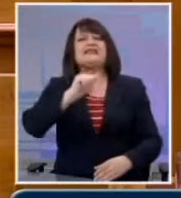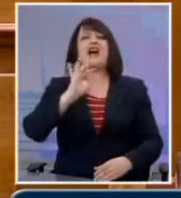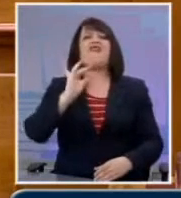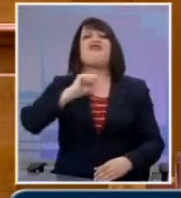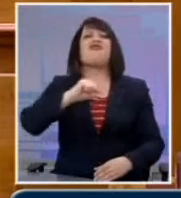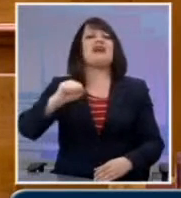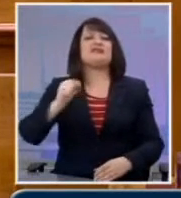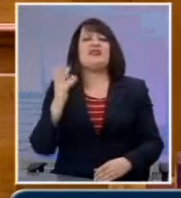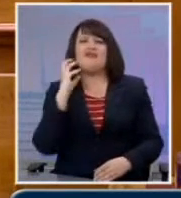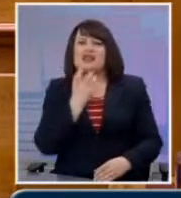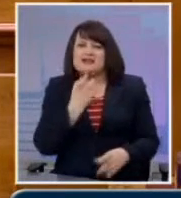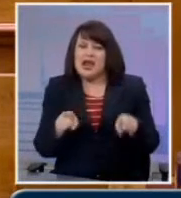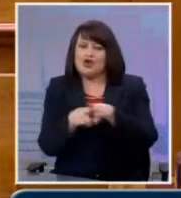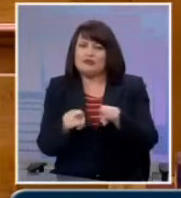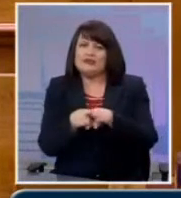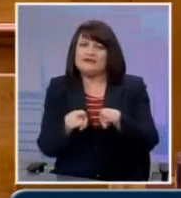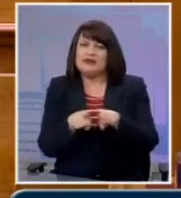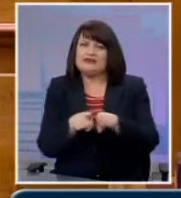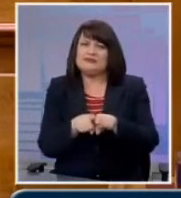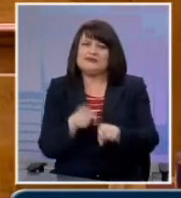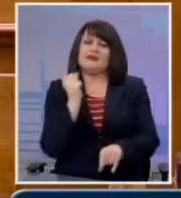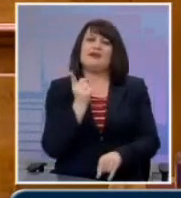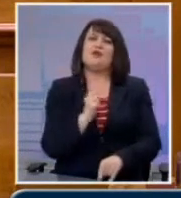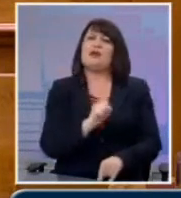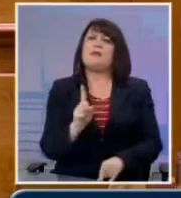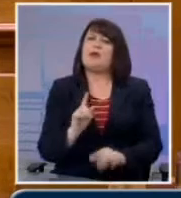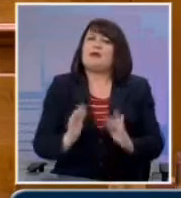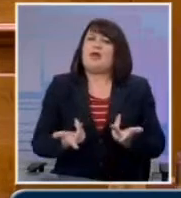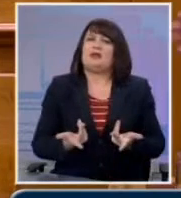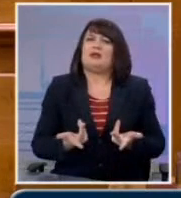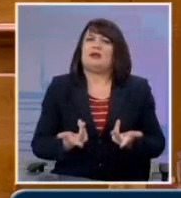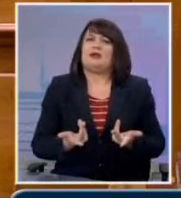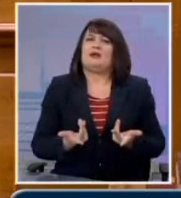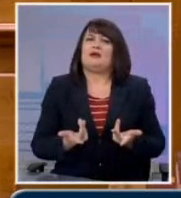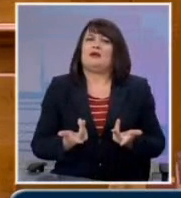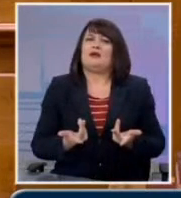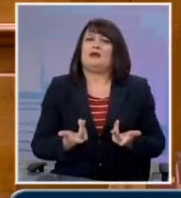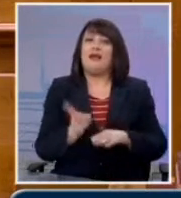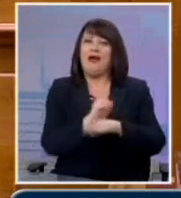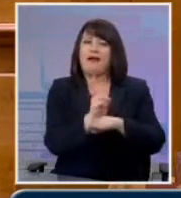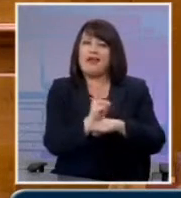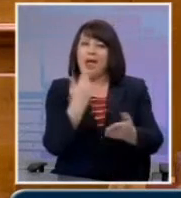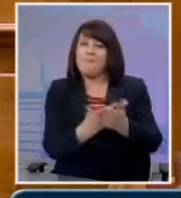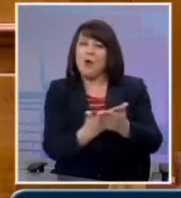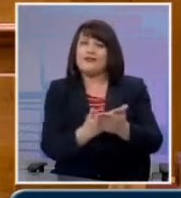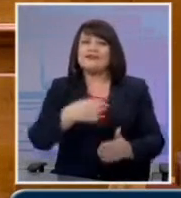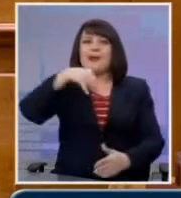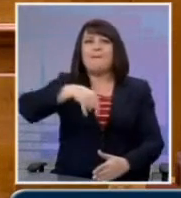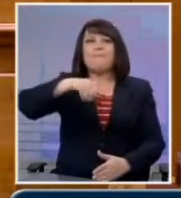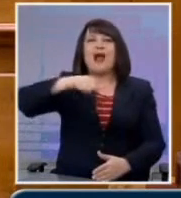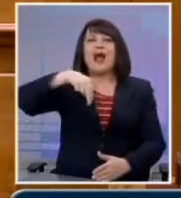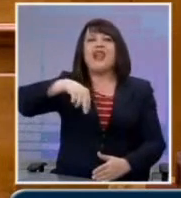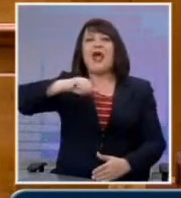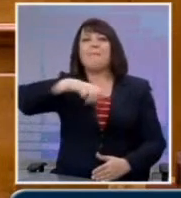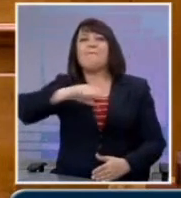του κυρίου Βενιζέλου, να τον αφήνουμε στο απειρόβλητο. Αυτοί είναι στα Panama Papers. Τα παρακλάδια των εταιριών που